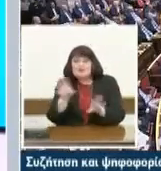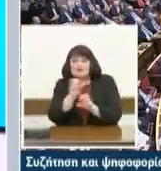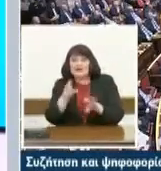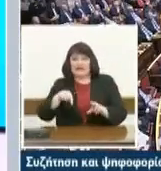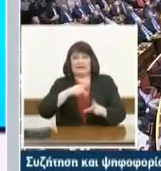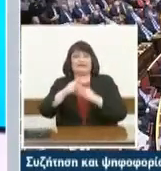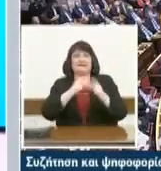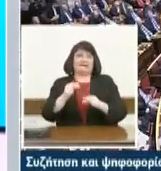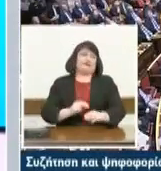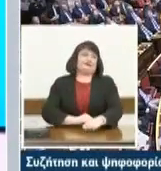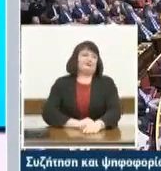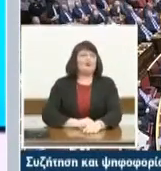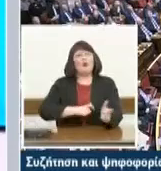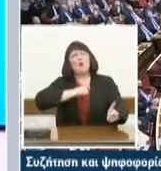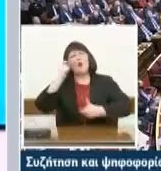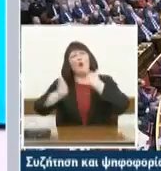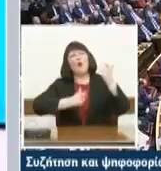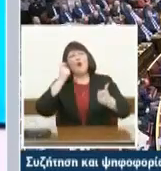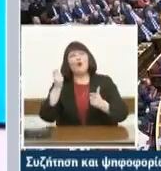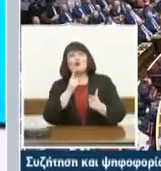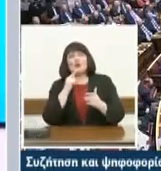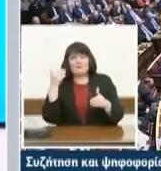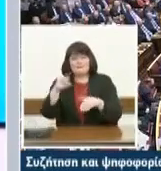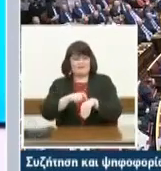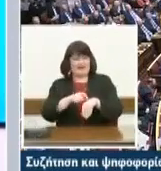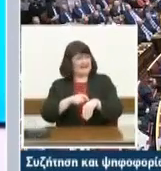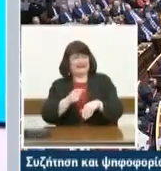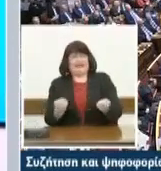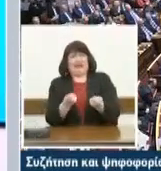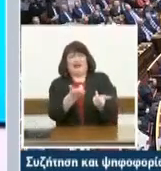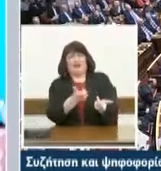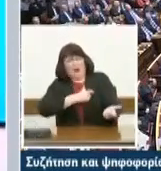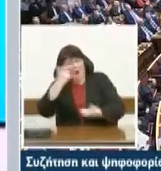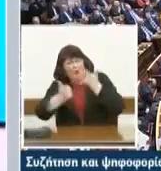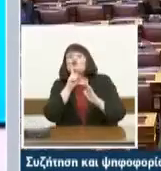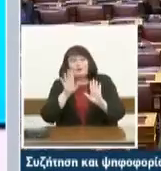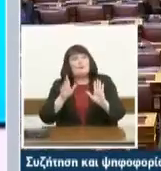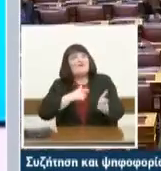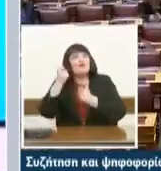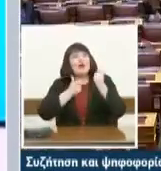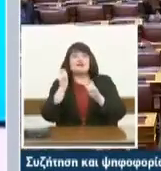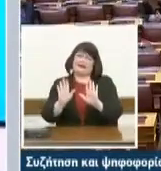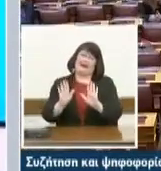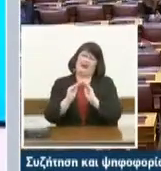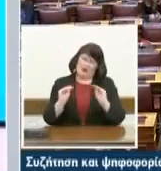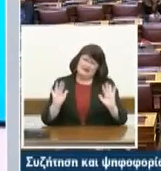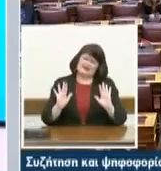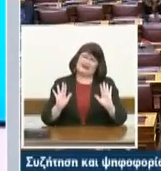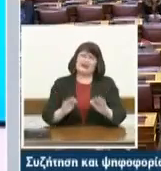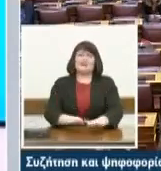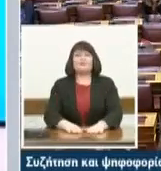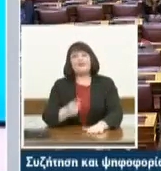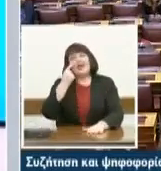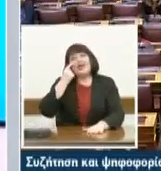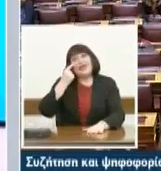απευθείαν να χαιρετάμε, βέβαια, κόσμο. Δεν μας έρθετε εδώ πέρα. Είναι σε εκλογική περιφέρεια. Λοιπόν, λοιπόν, στην εκλογική περιφέρεια. Ωραία. Εδώ η κυρία Δούση είναι στην